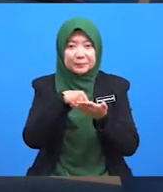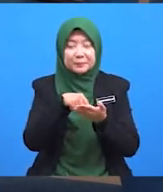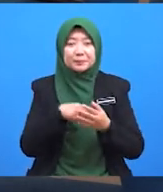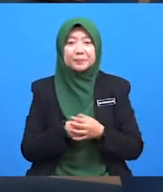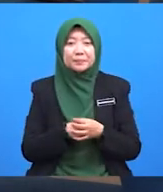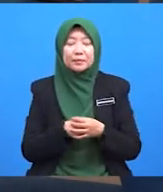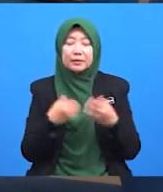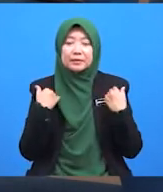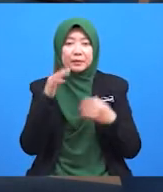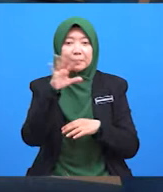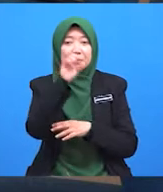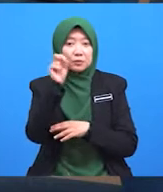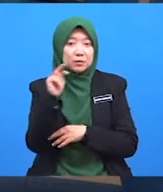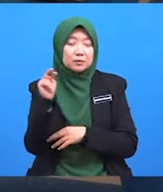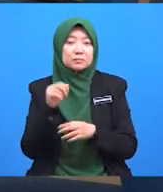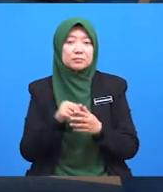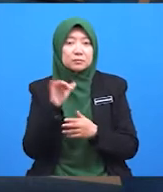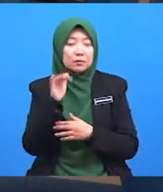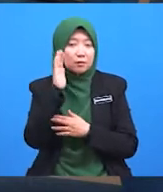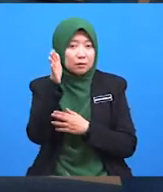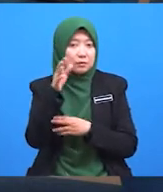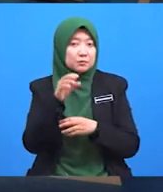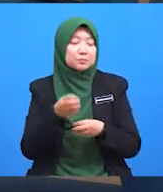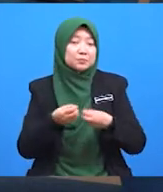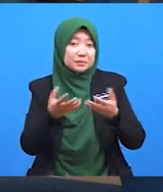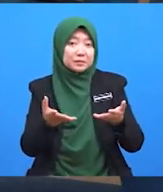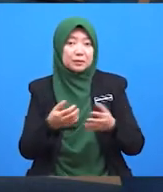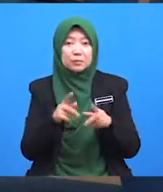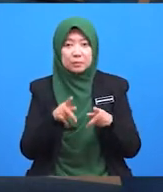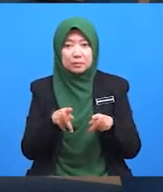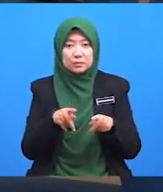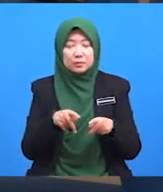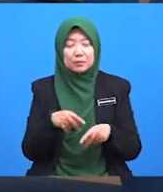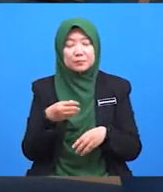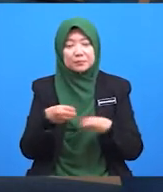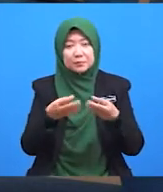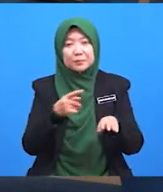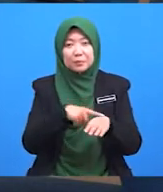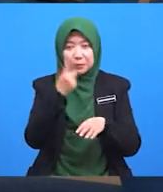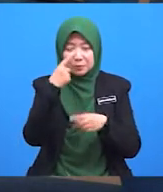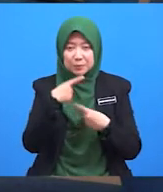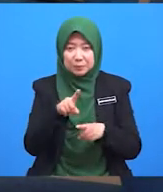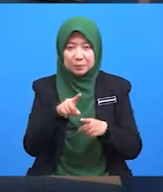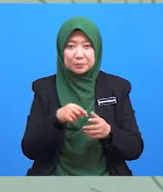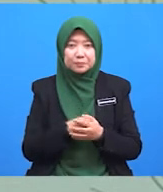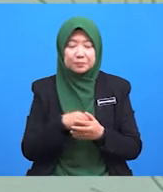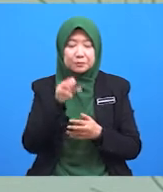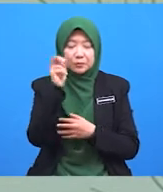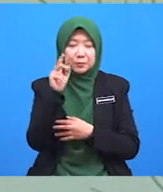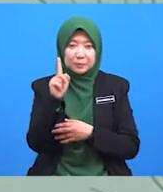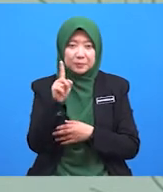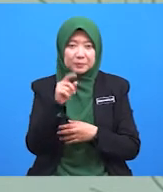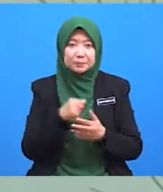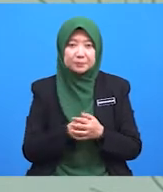ini. Terdapat 5 soalan yang akan saya beri dan pelajar diberikan masa untuk menjawab. Soalan